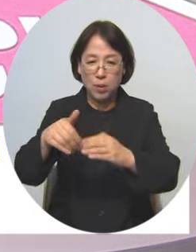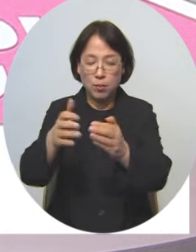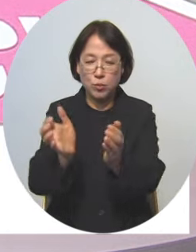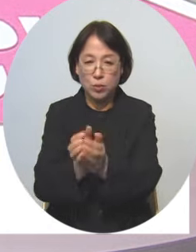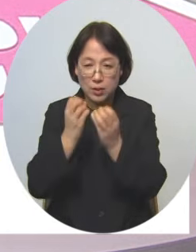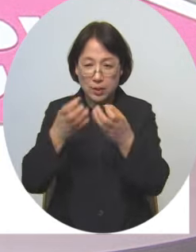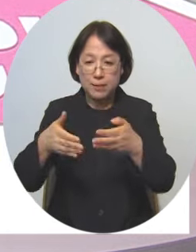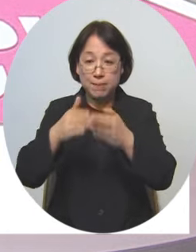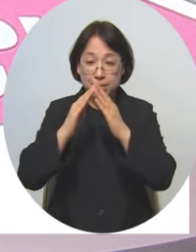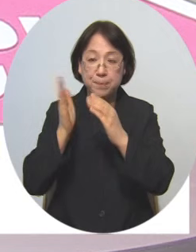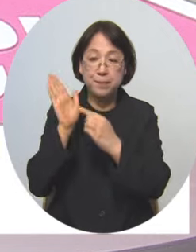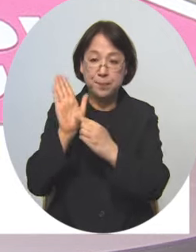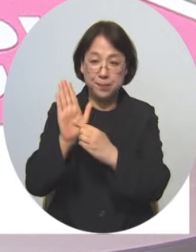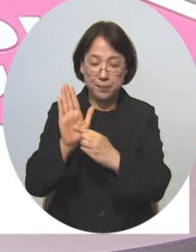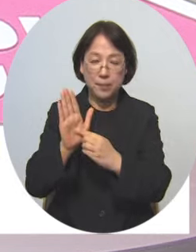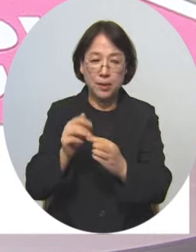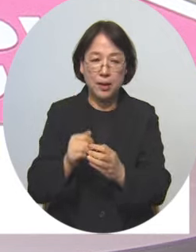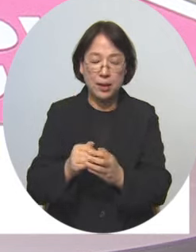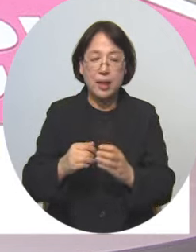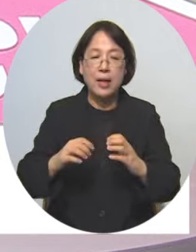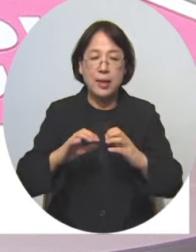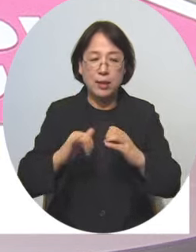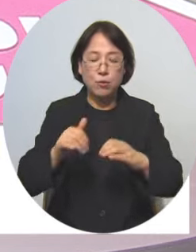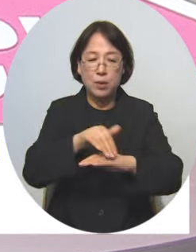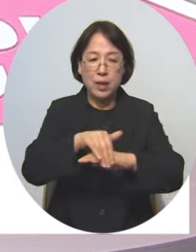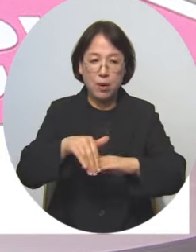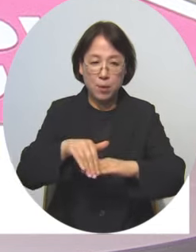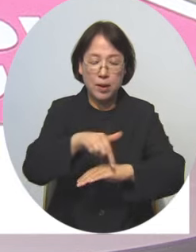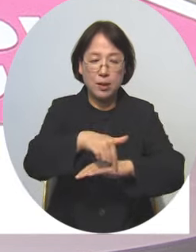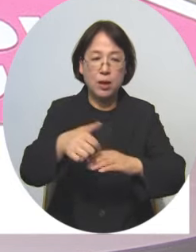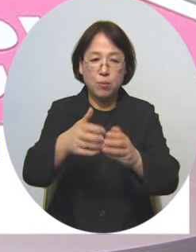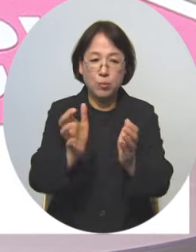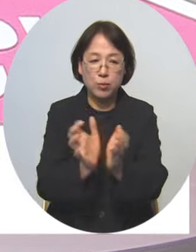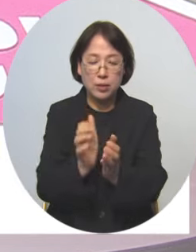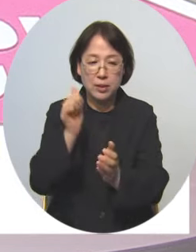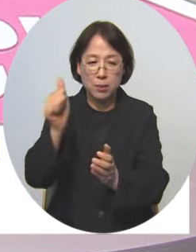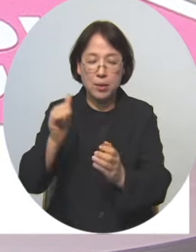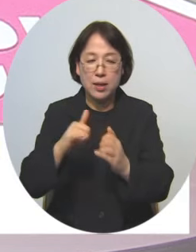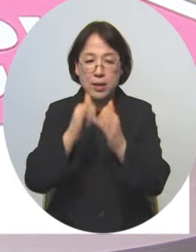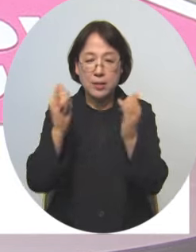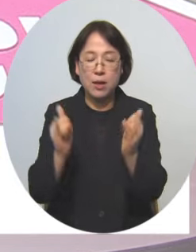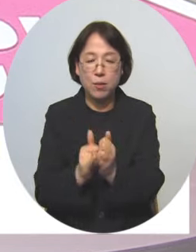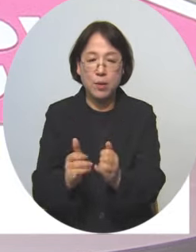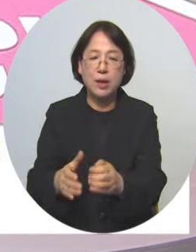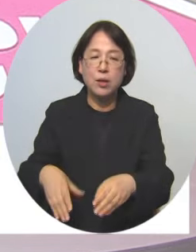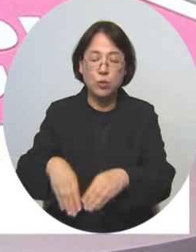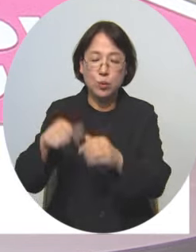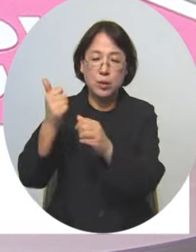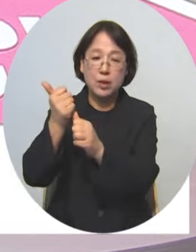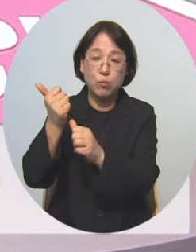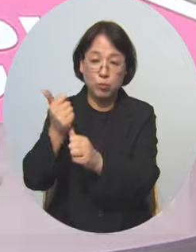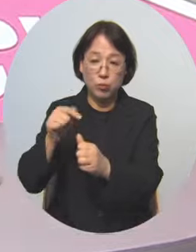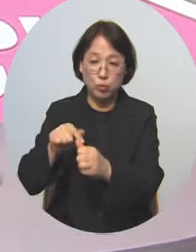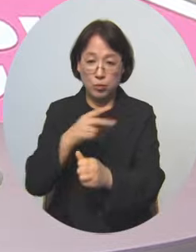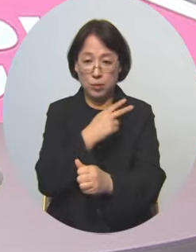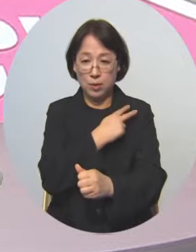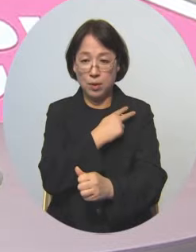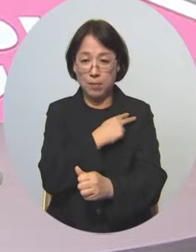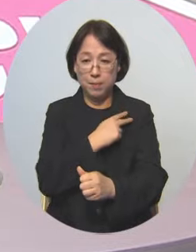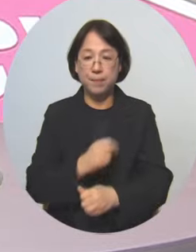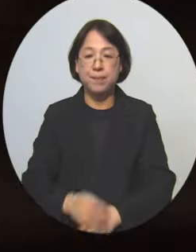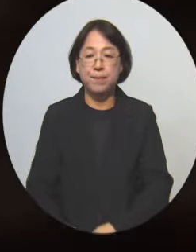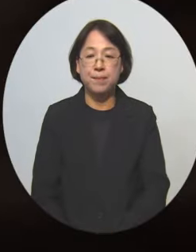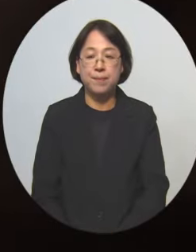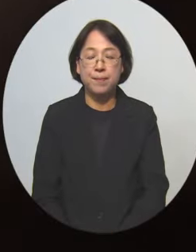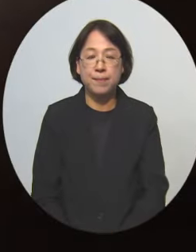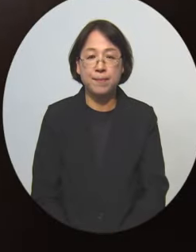밝혔는데요. 이 인구전략기획부 장관은 사회부총리를 겸임합니다. 최영은 기자가 보도합니다.